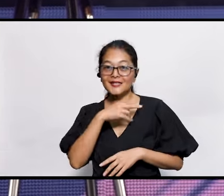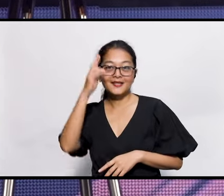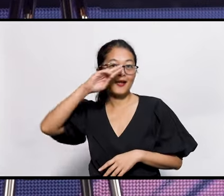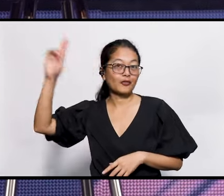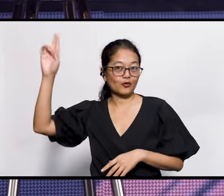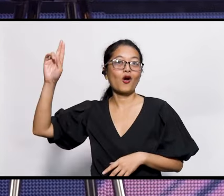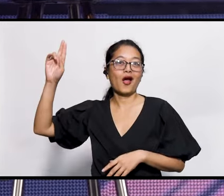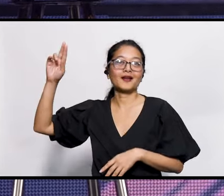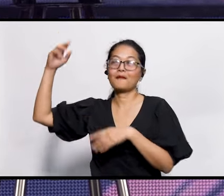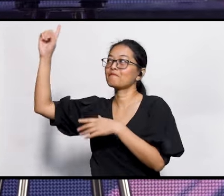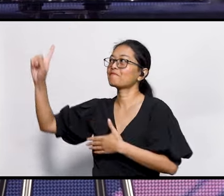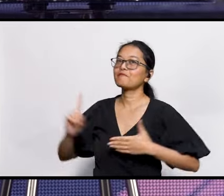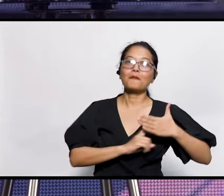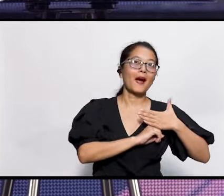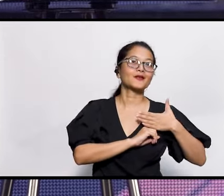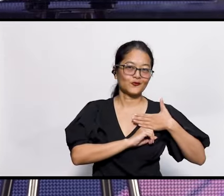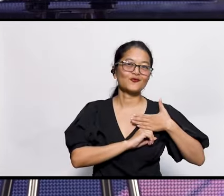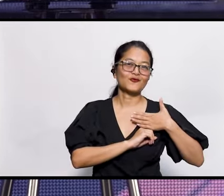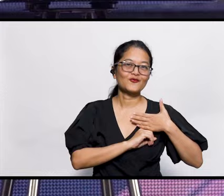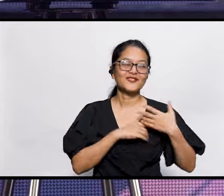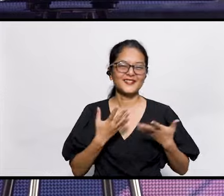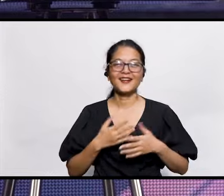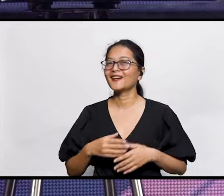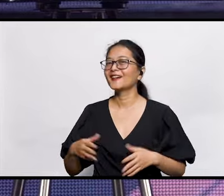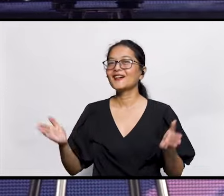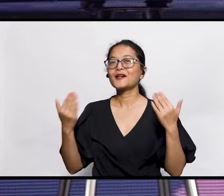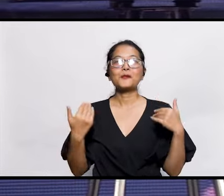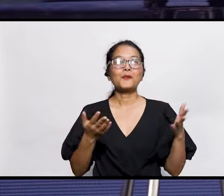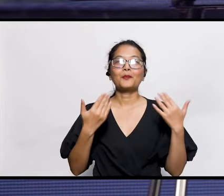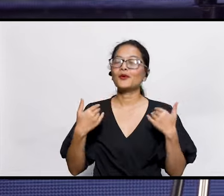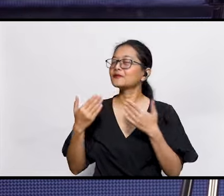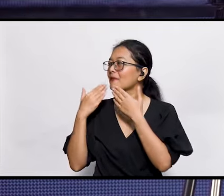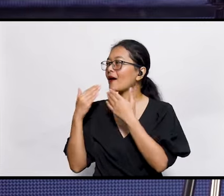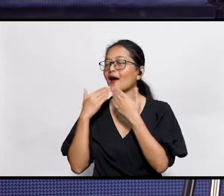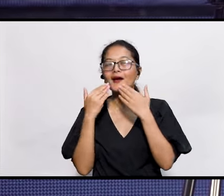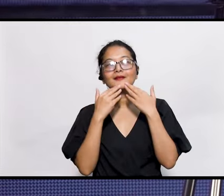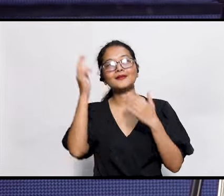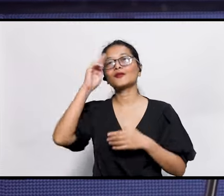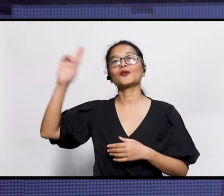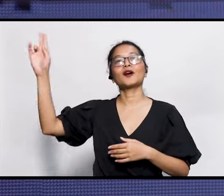stand up di centercenter come on yes thank you lord You are